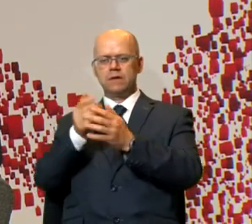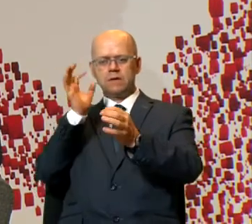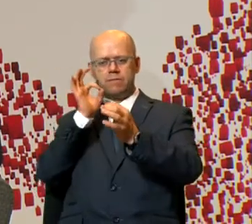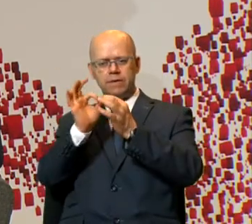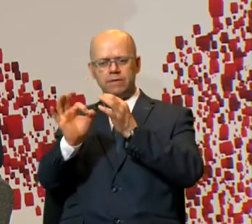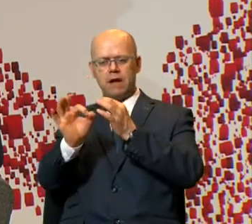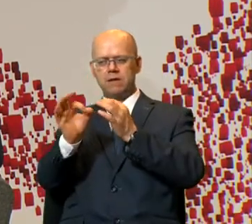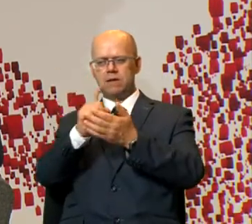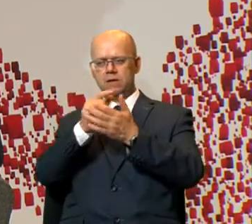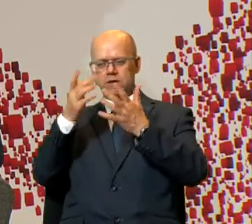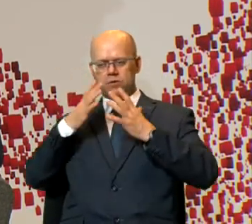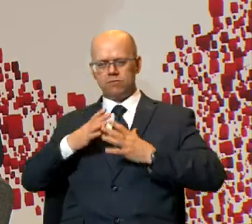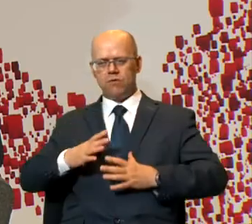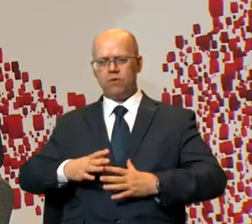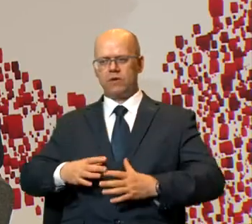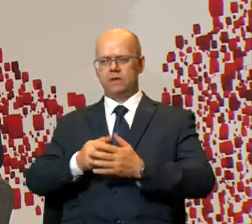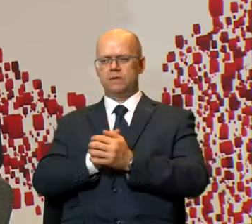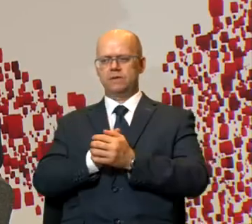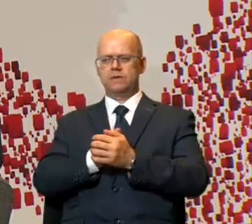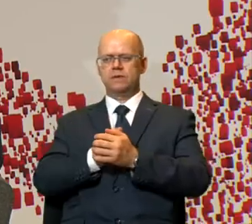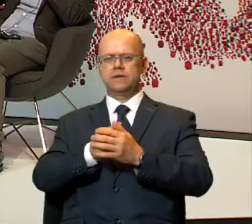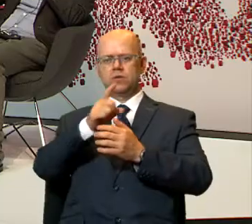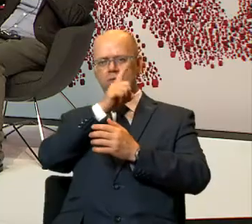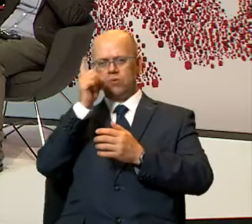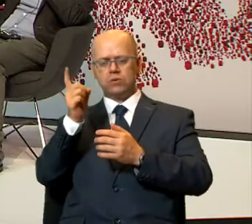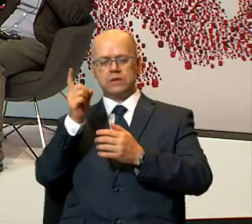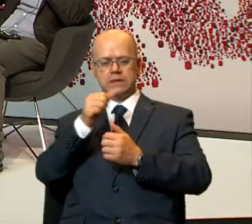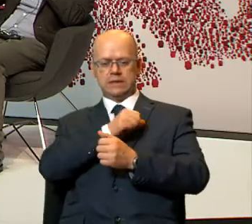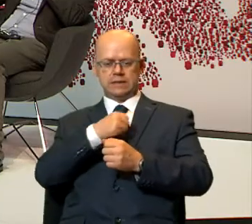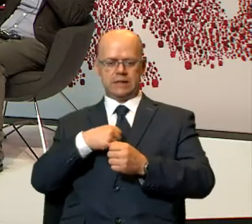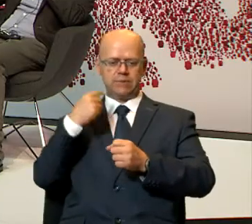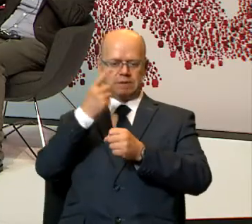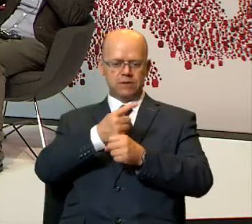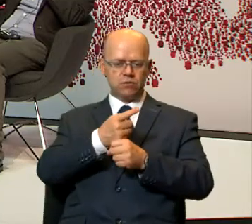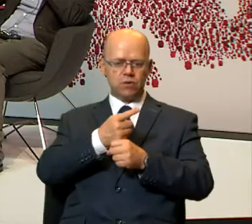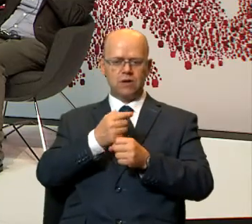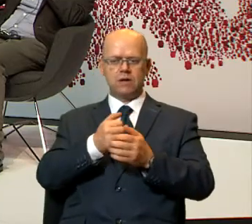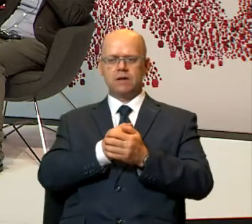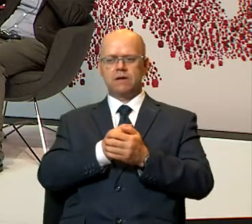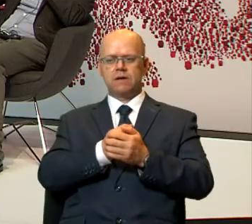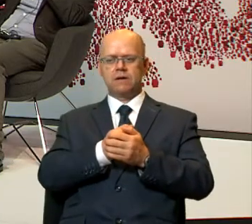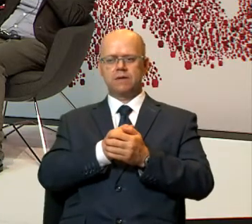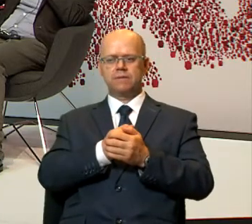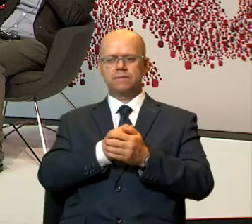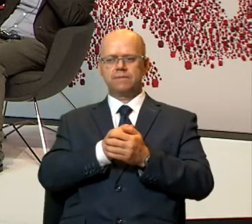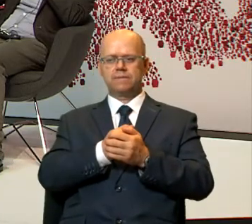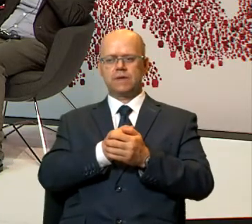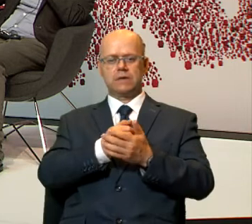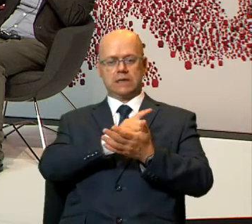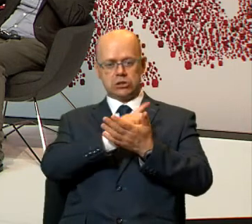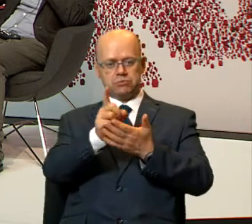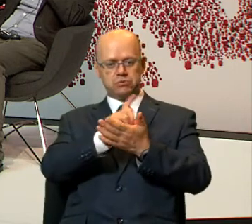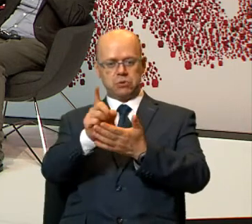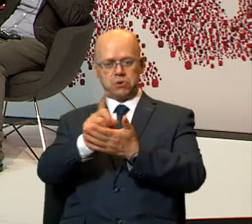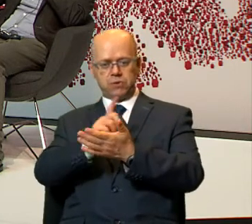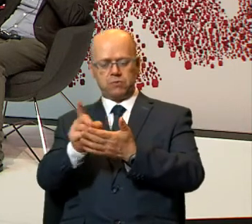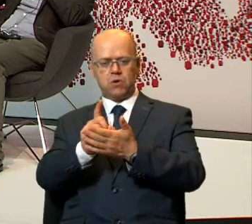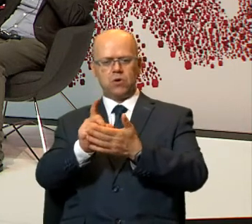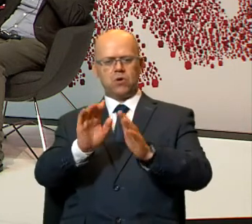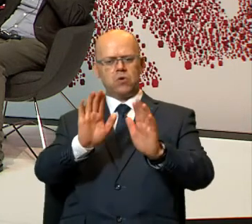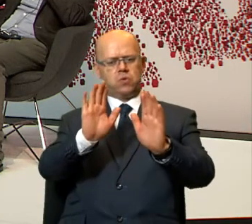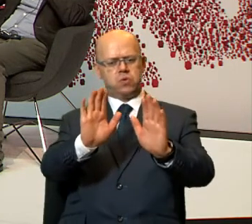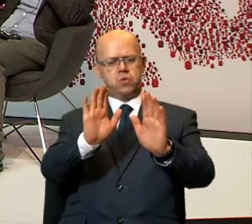spowolnienie, spowolnienie, na które ludzie sami się decydują po to, żeby wydostać się z tego szaleńczego pędu czy